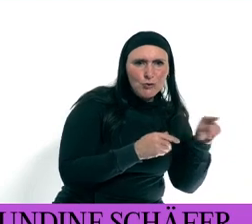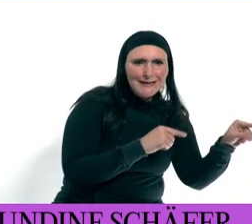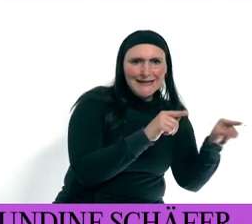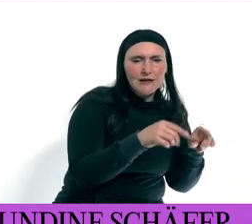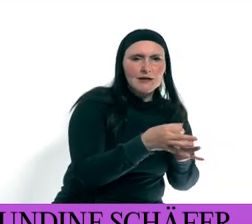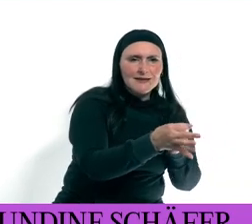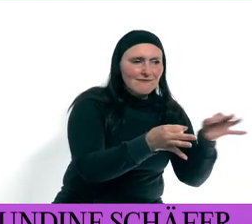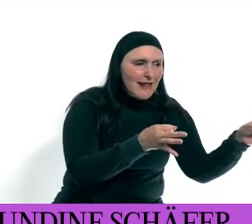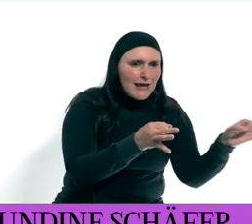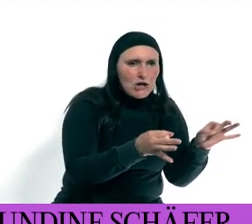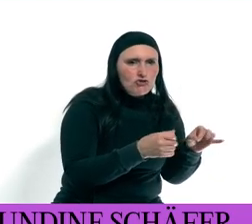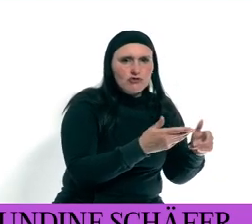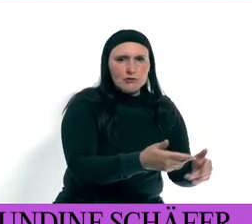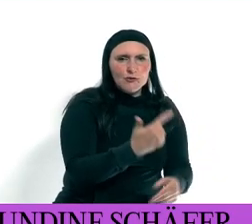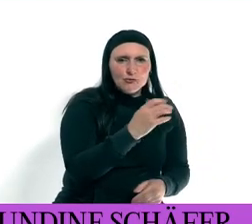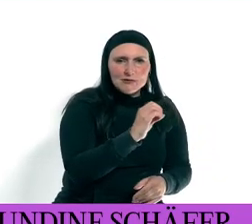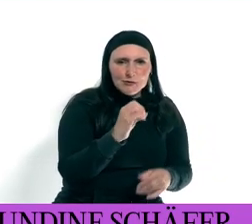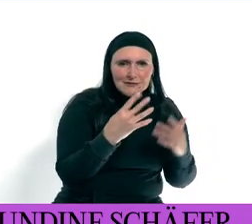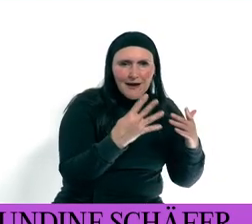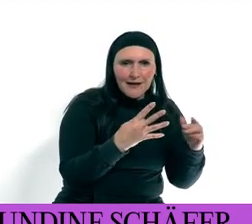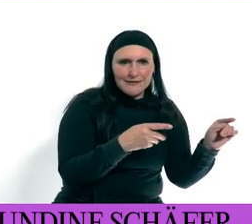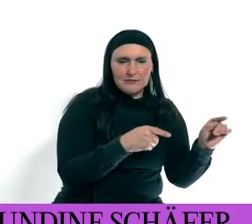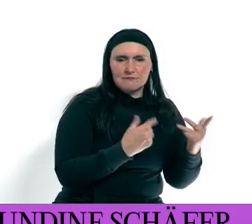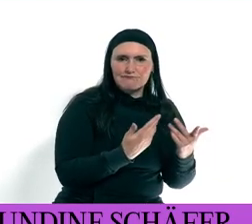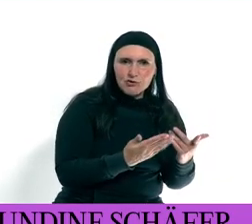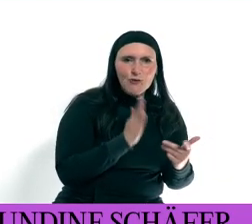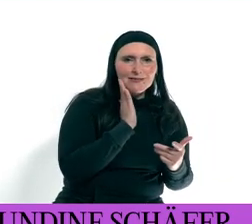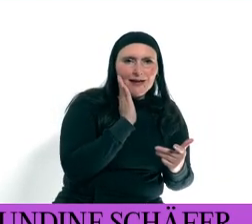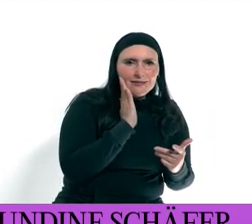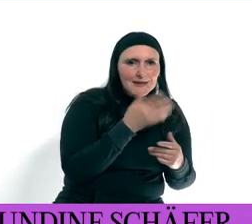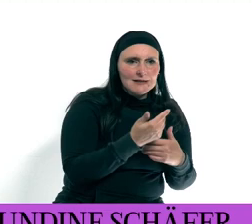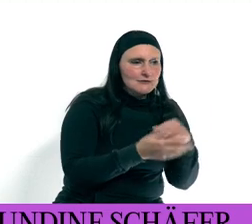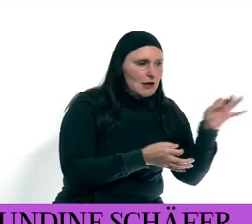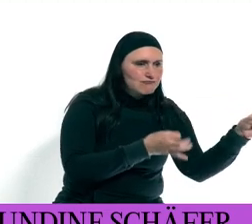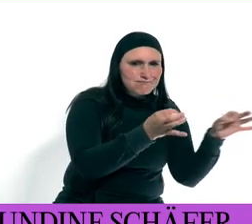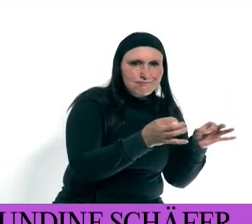Brito, ihr sagt, seit 2009 geht ihr zurück in die Dörfer.